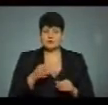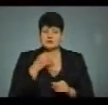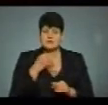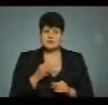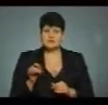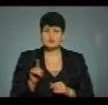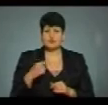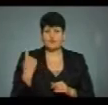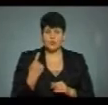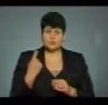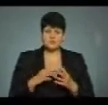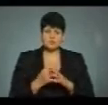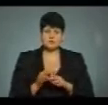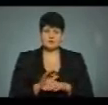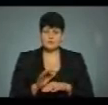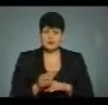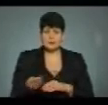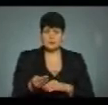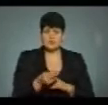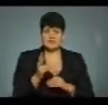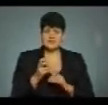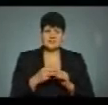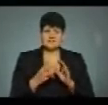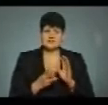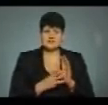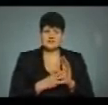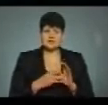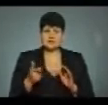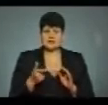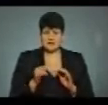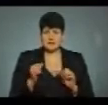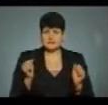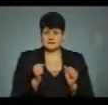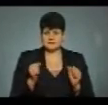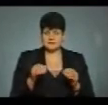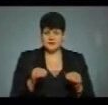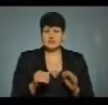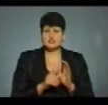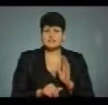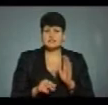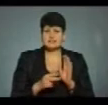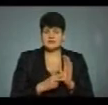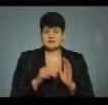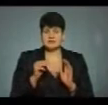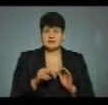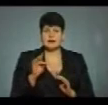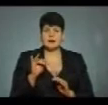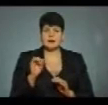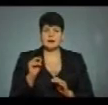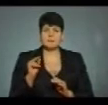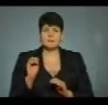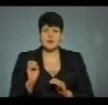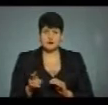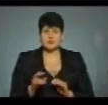в області аграрії посіяли 218 тисяч гектарів озимих зернових і майже 67 тисяч ріпаку. Розповідає, в